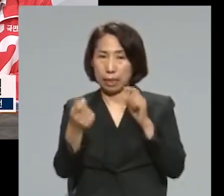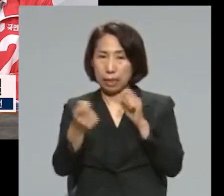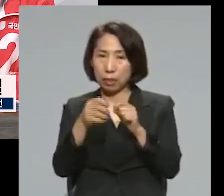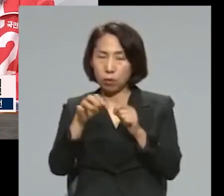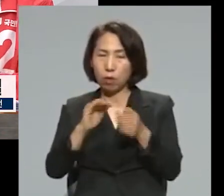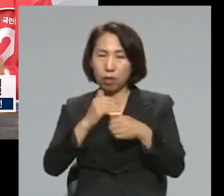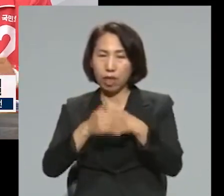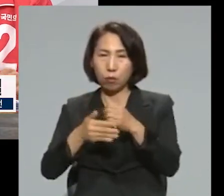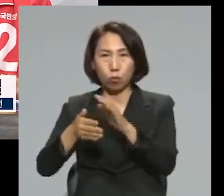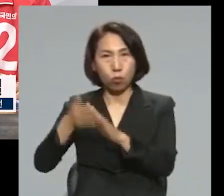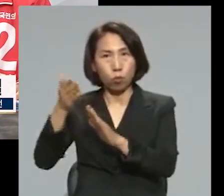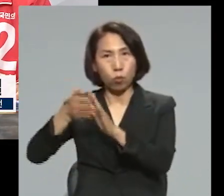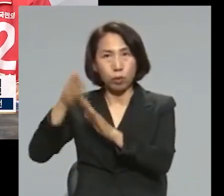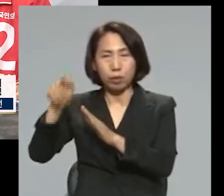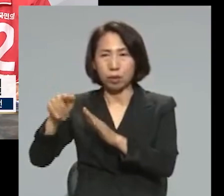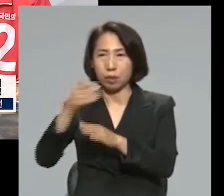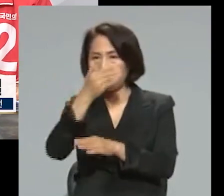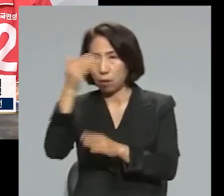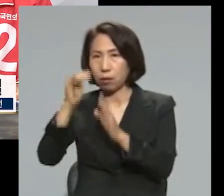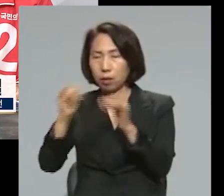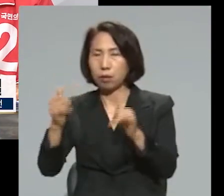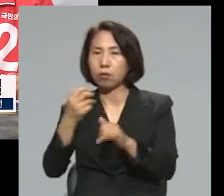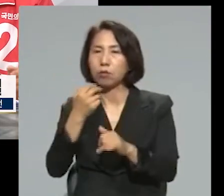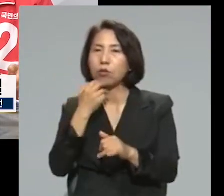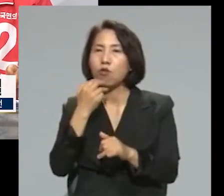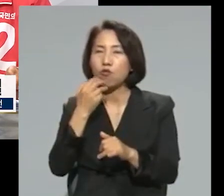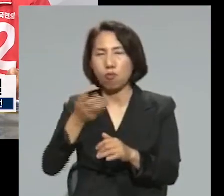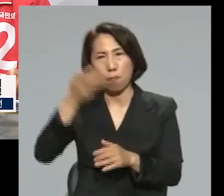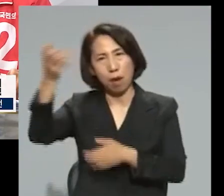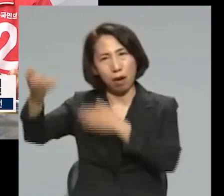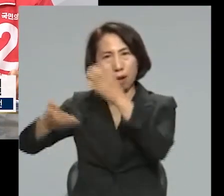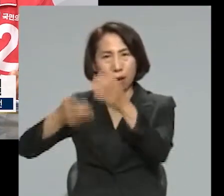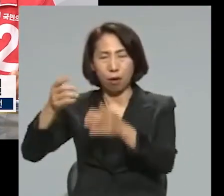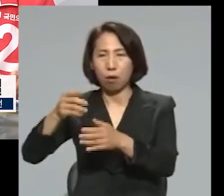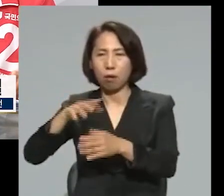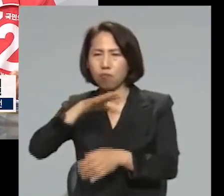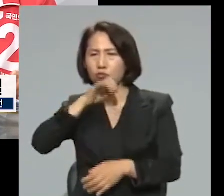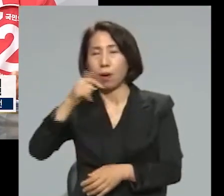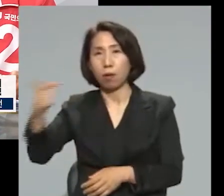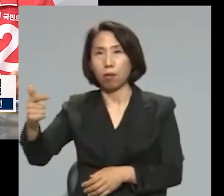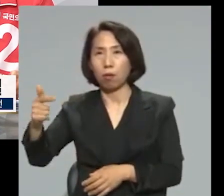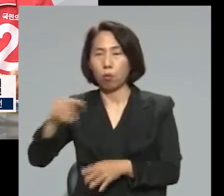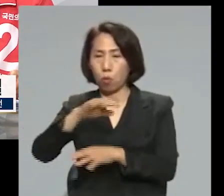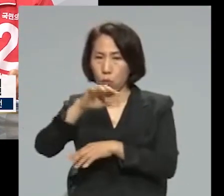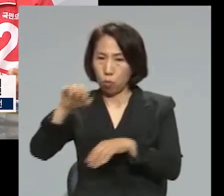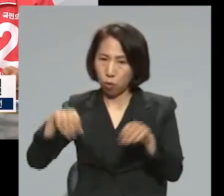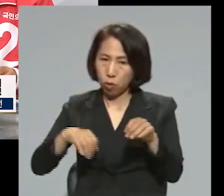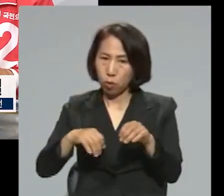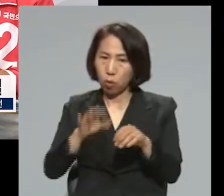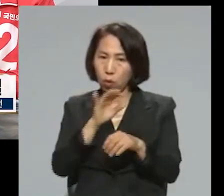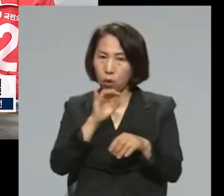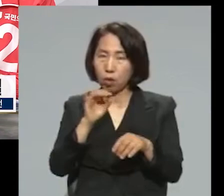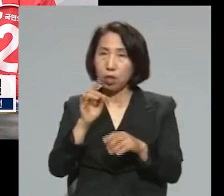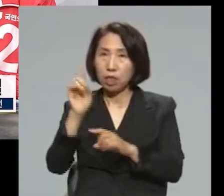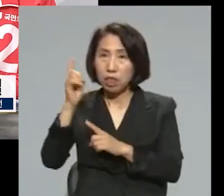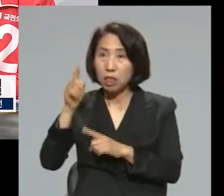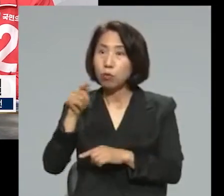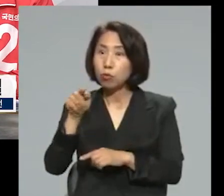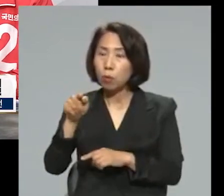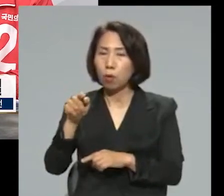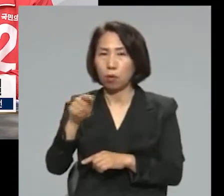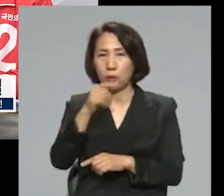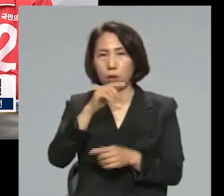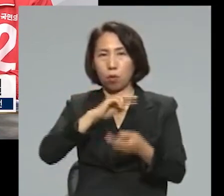도시 청년들이 수도권 또는 서울로 떠난다고 아우성인데 이 후보께서는 과연 고령군 청년 지원